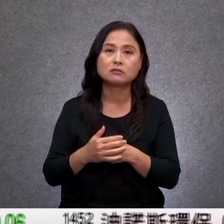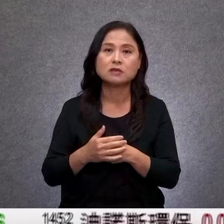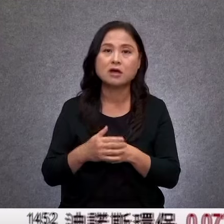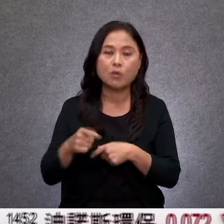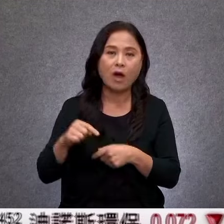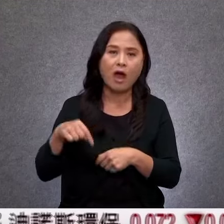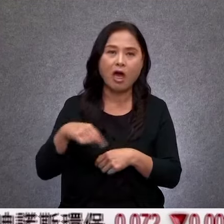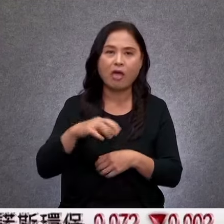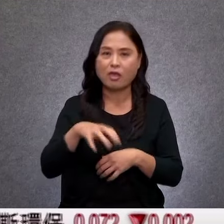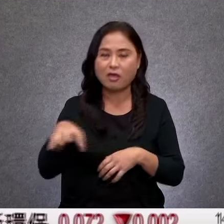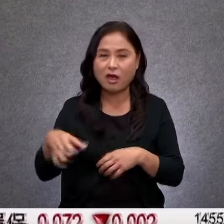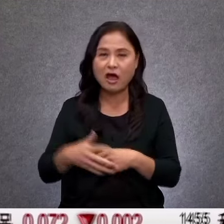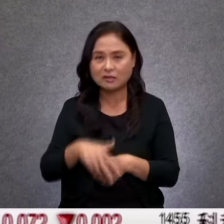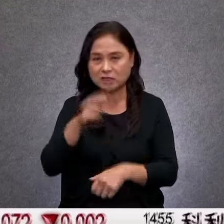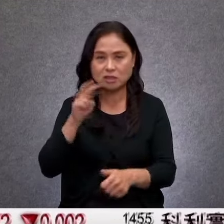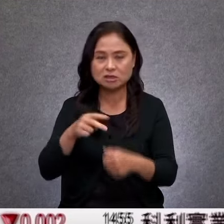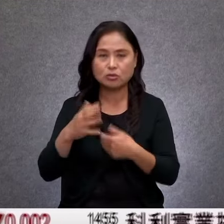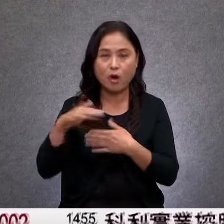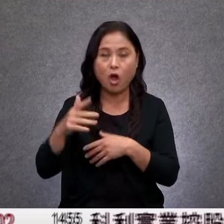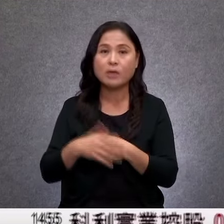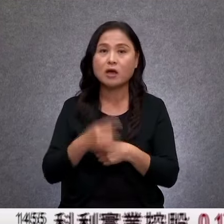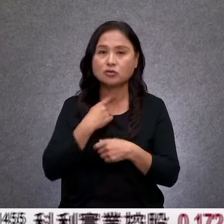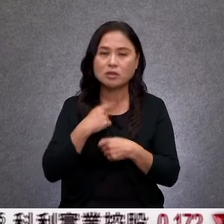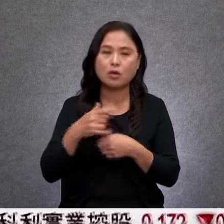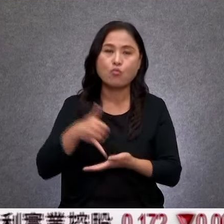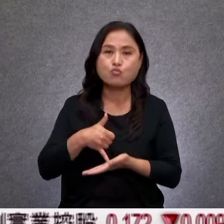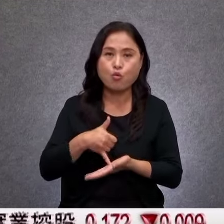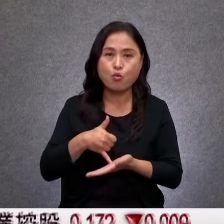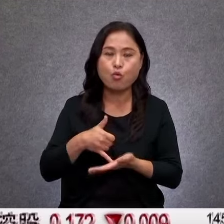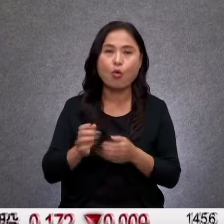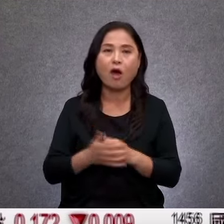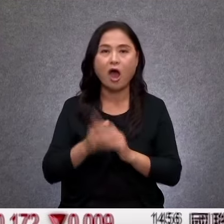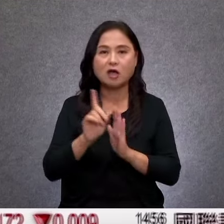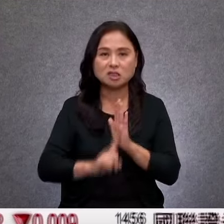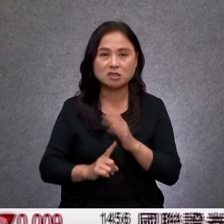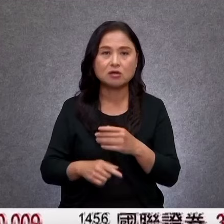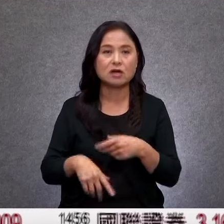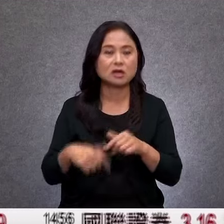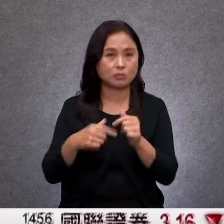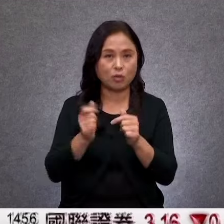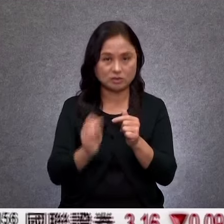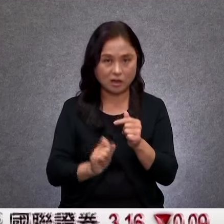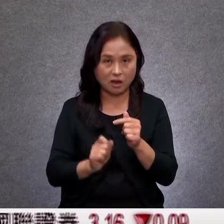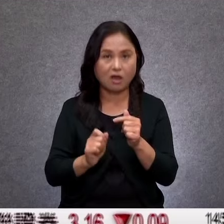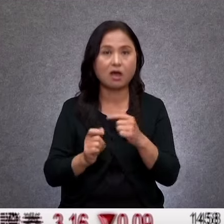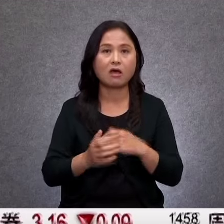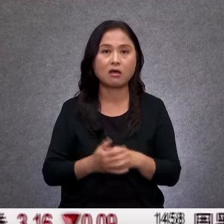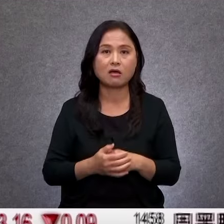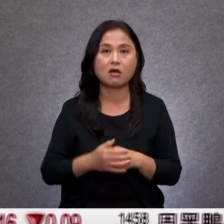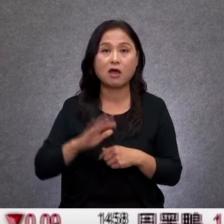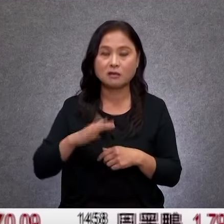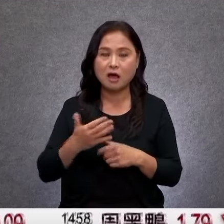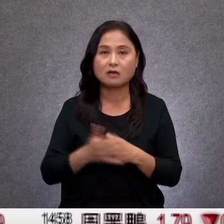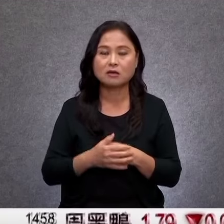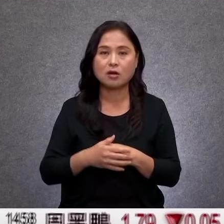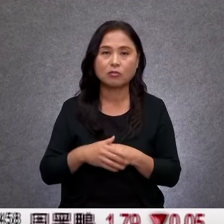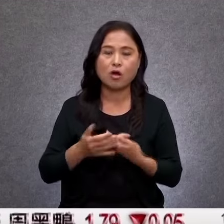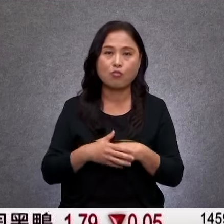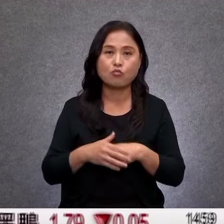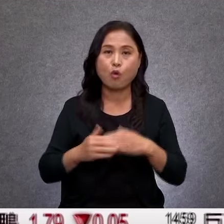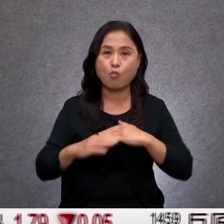實我哋個貨物出口咧，因為地緣政治同埋外邊嘅需求比較疲弱咧，係下跌咗10%